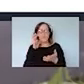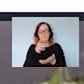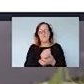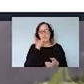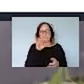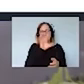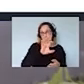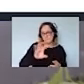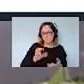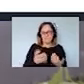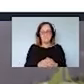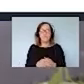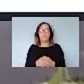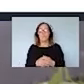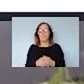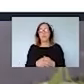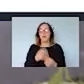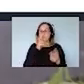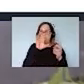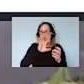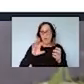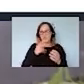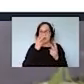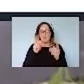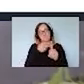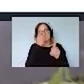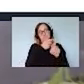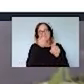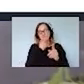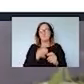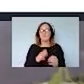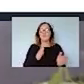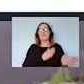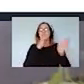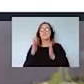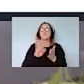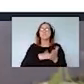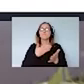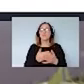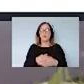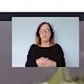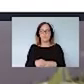sobie poznać te rzeczy na żywo i pooglądać i poobracać. Kolejnym takim przykładem